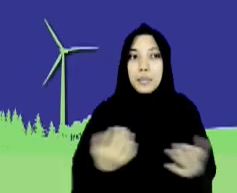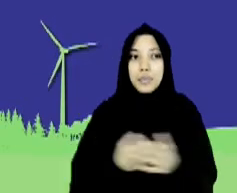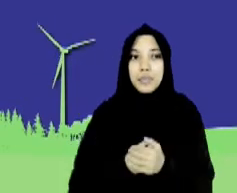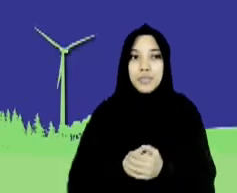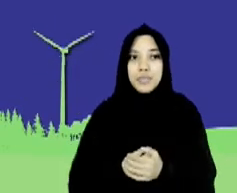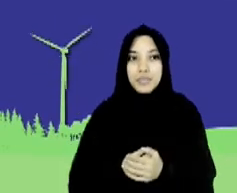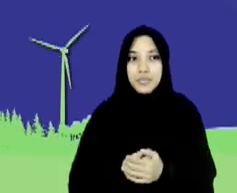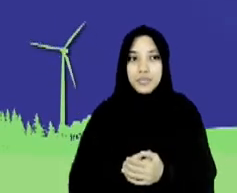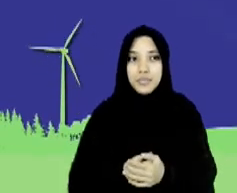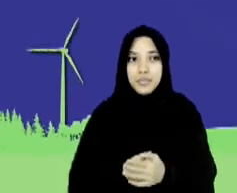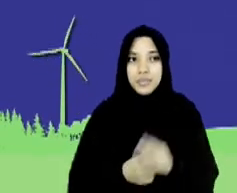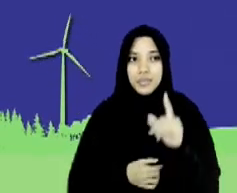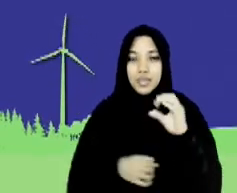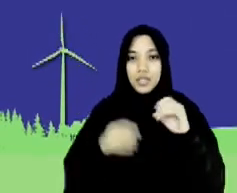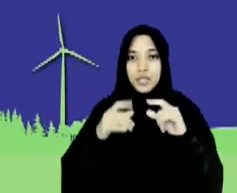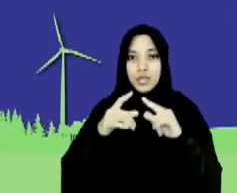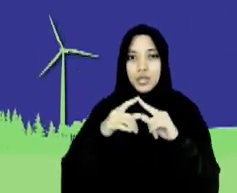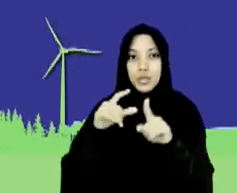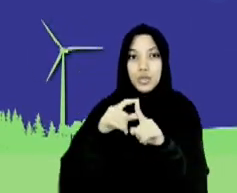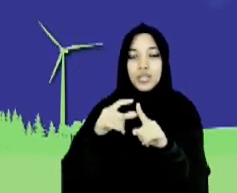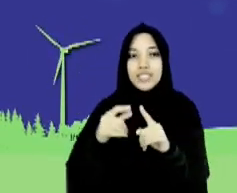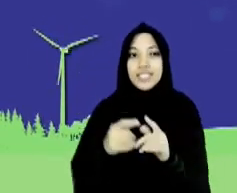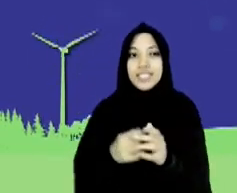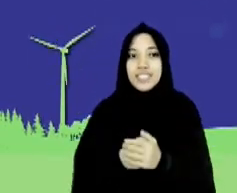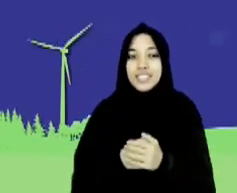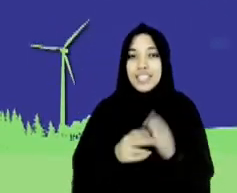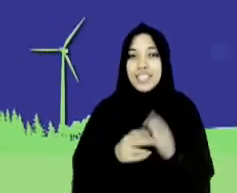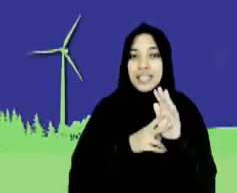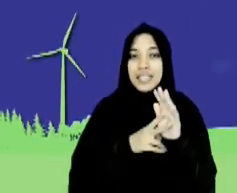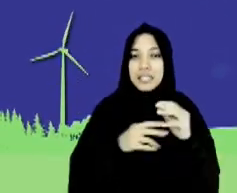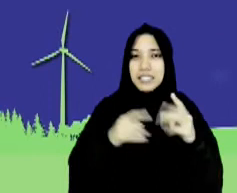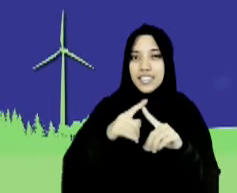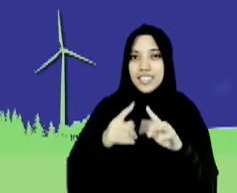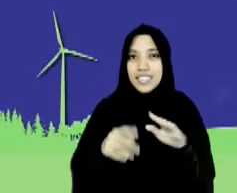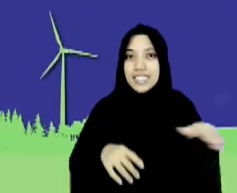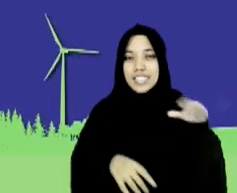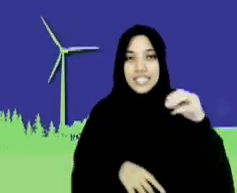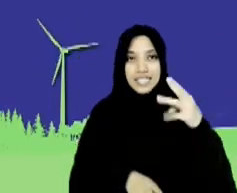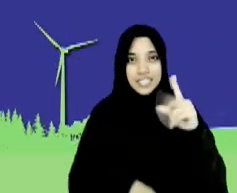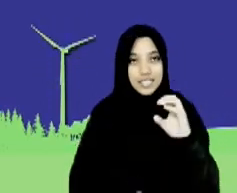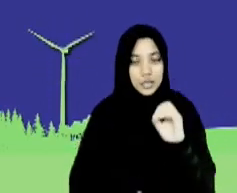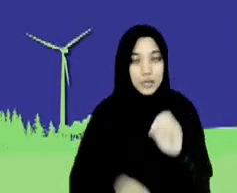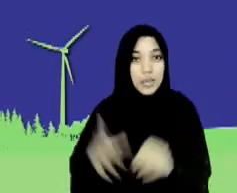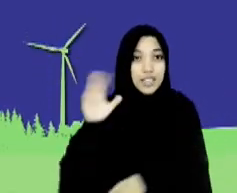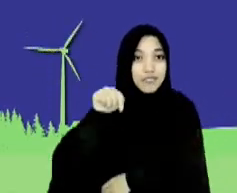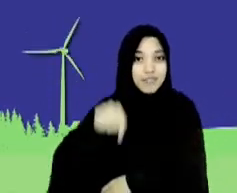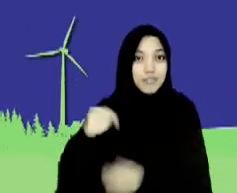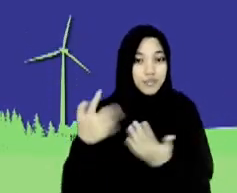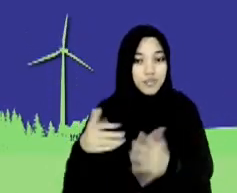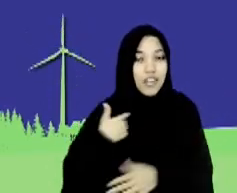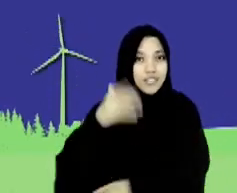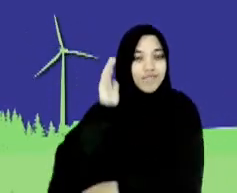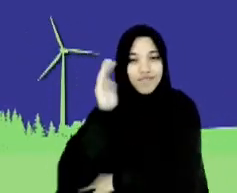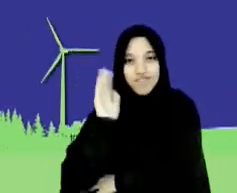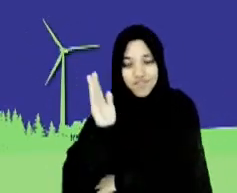Zero dan e pagi hari ini bersama bersama kita sudah ada narasumber yang